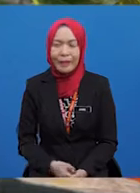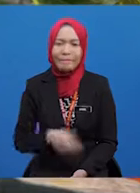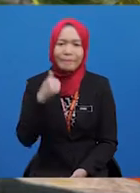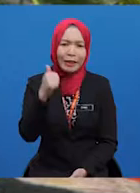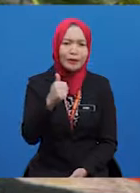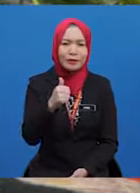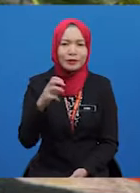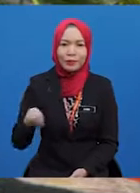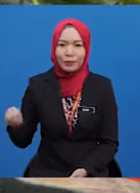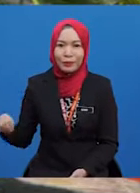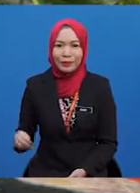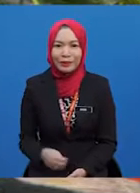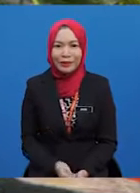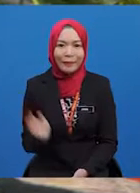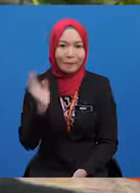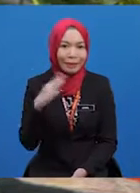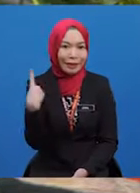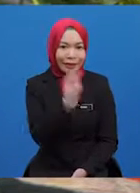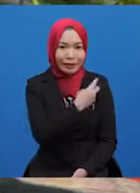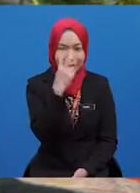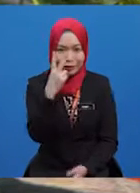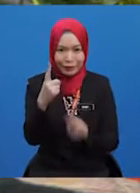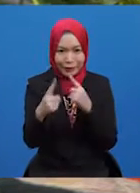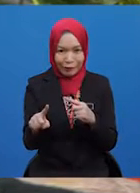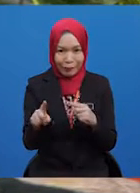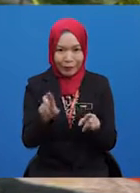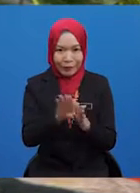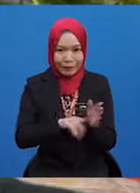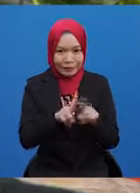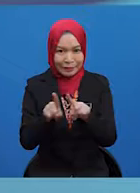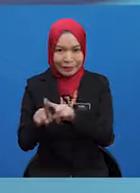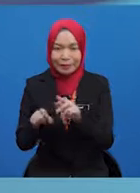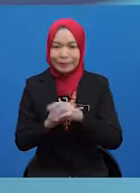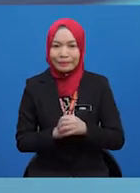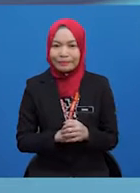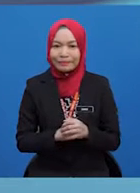Bagus, murid-murid. Mari kita semak jawapan bersama-sama.